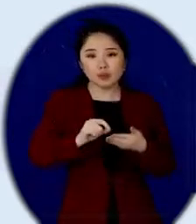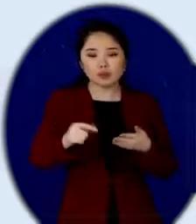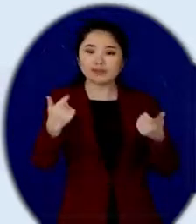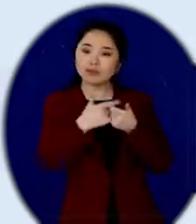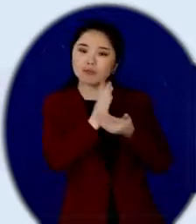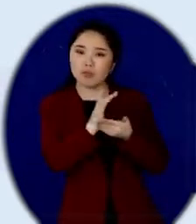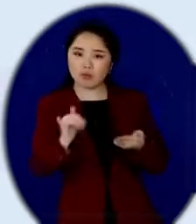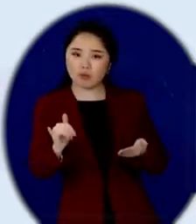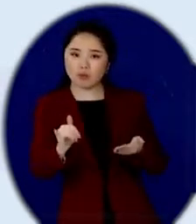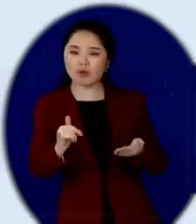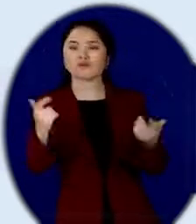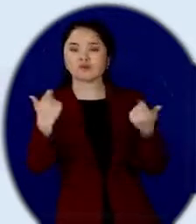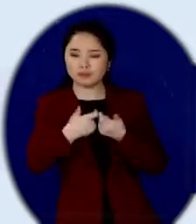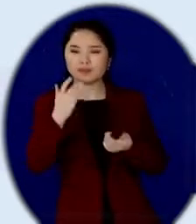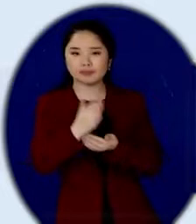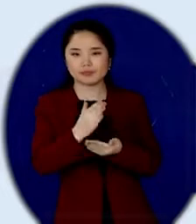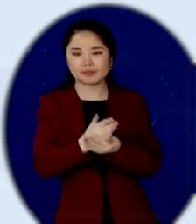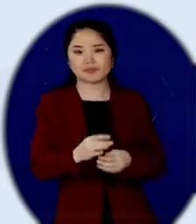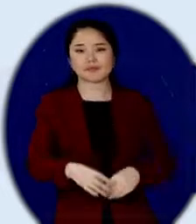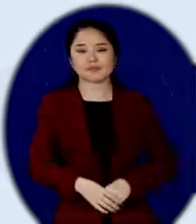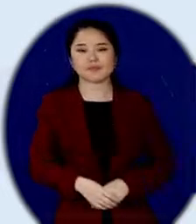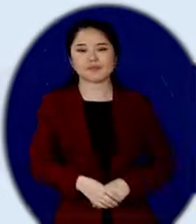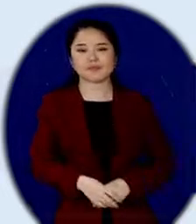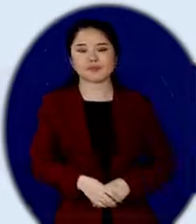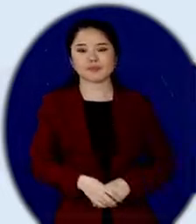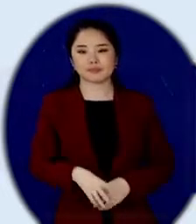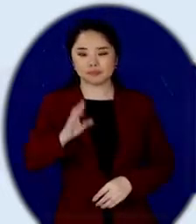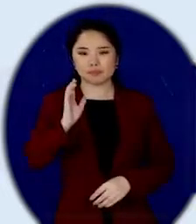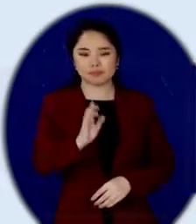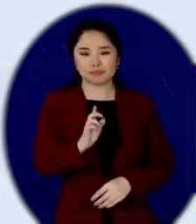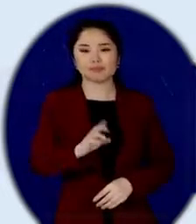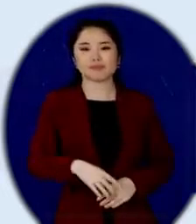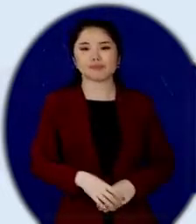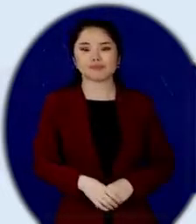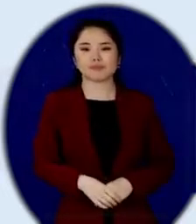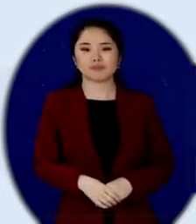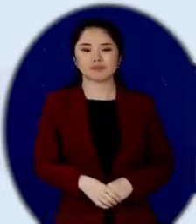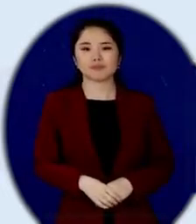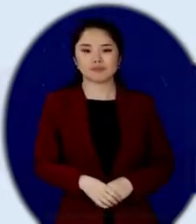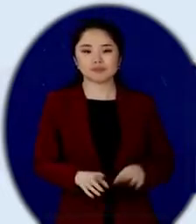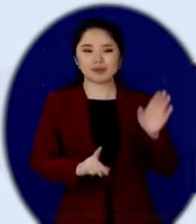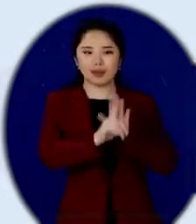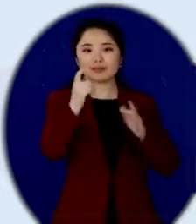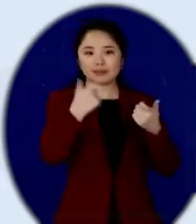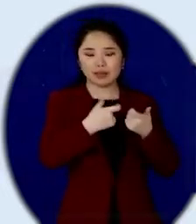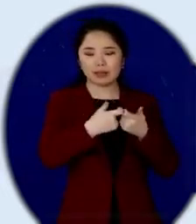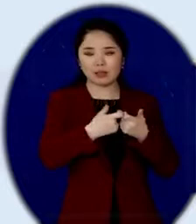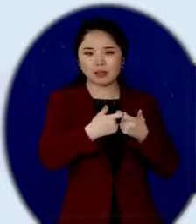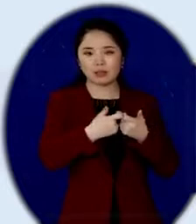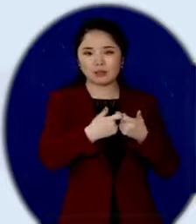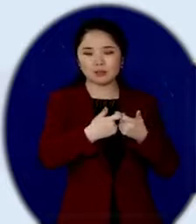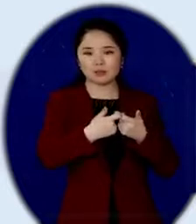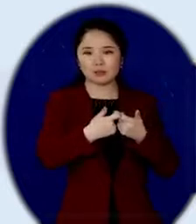тохирч байна уу? Тохирсан байна. За, бэдэн. Эхнийх нь тохирч байсан, дараагийнх